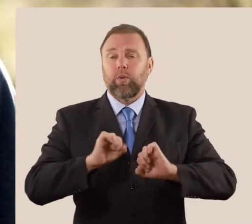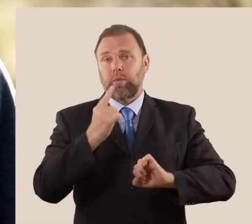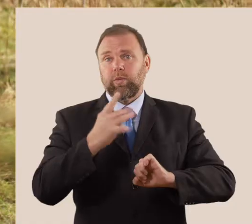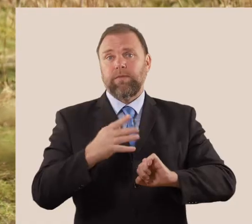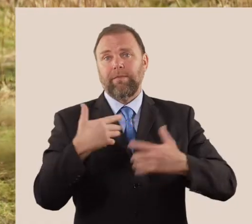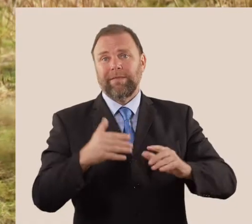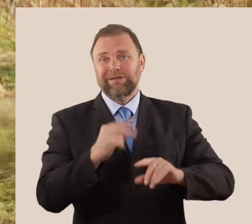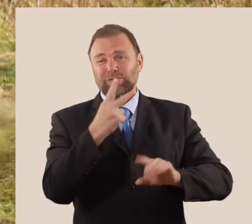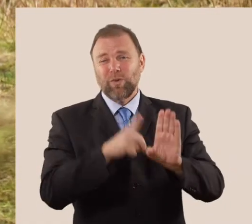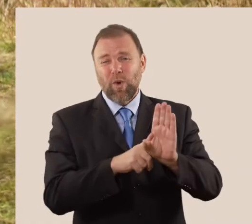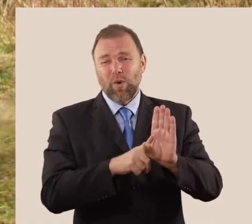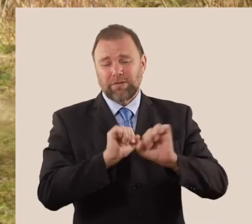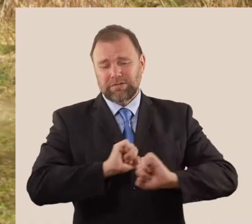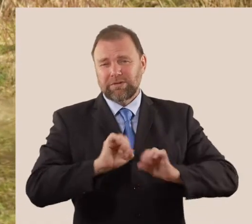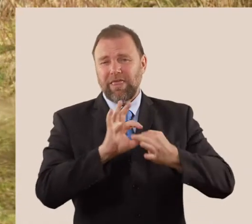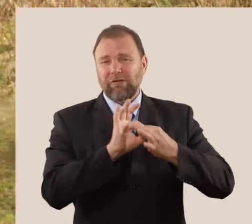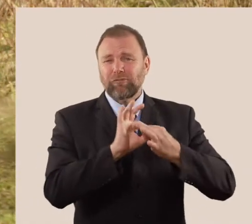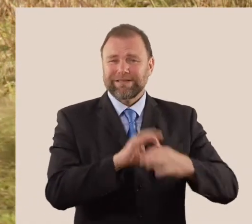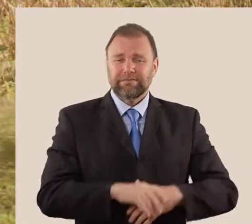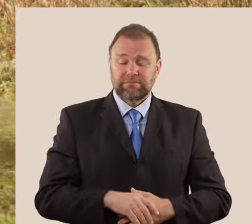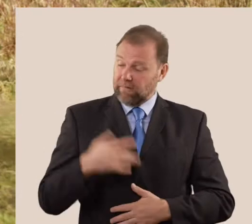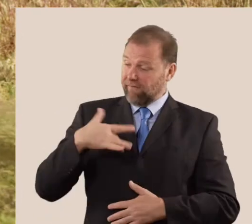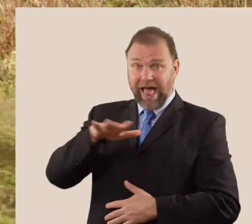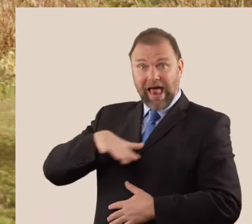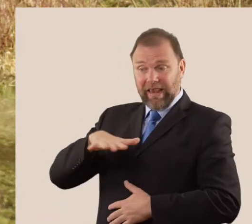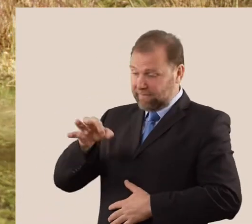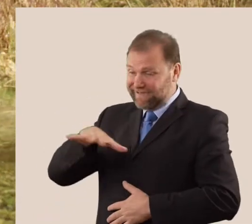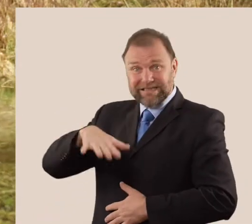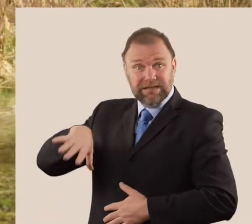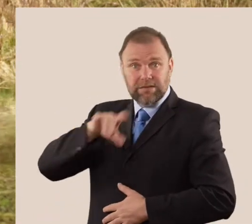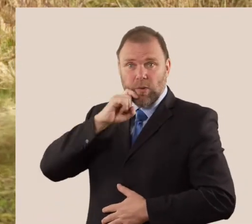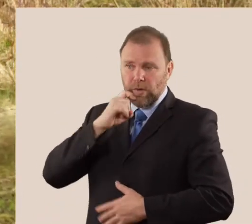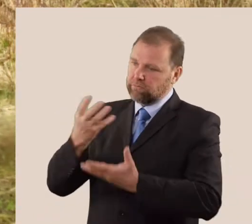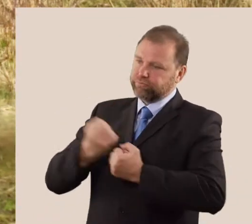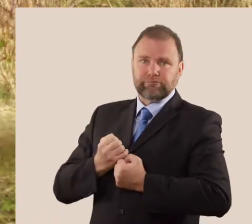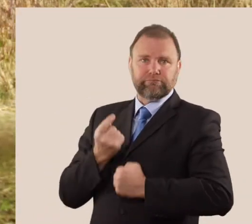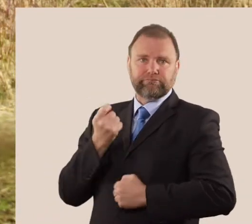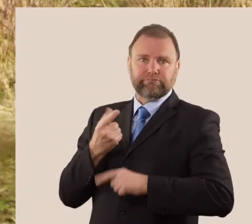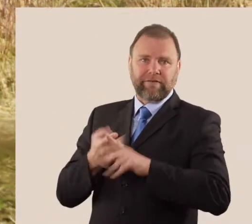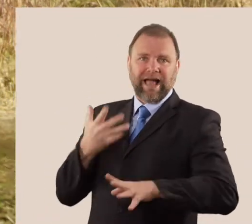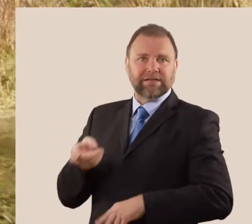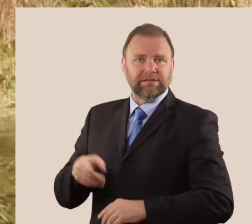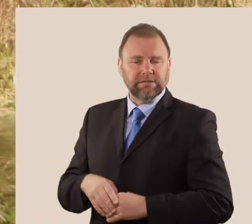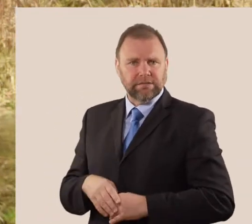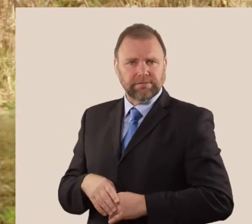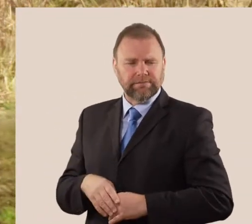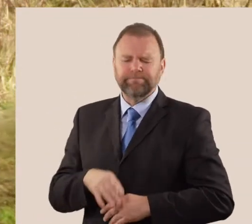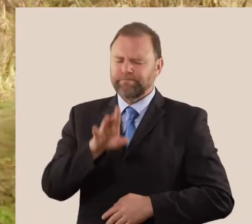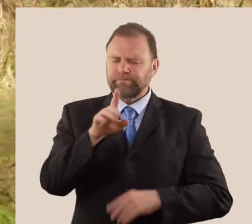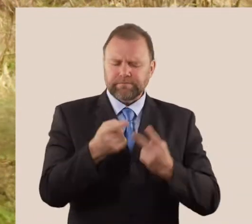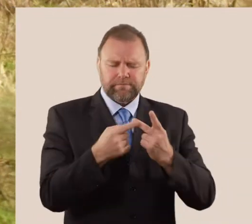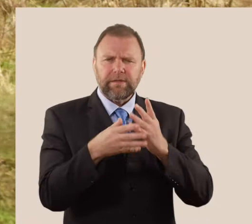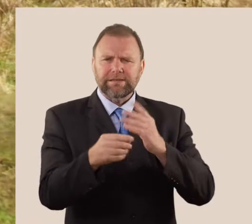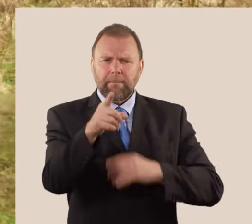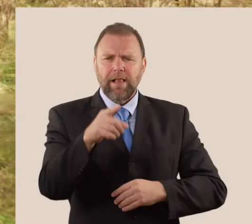cael therapi. Os oeddwn byw yn dinas, byddai'n cael therapi within mis. A rhywbeth